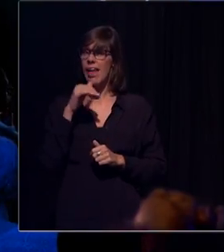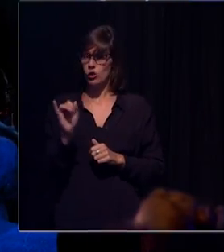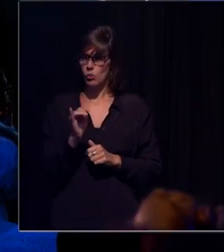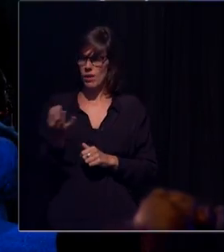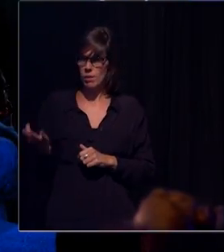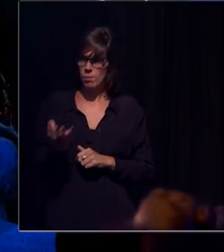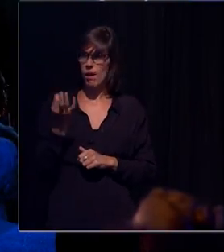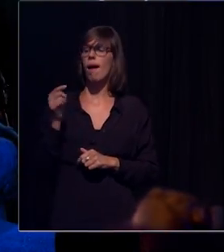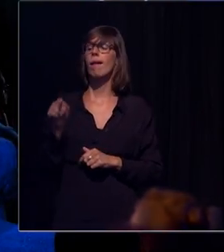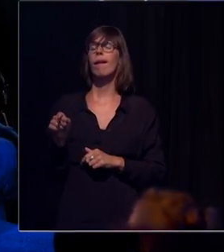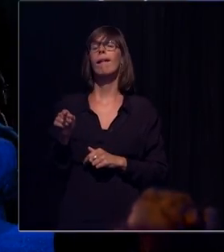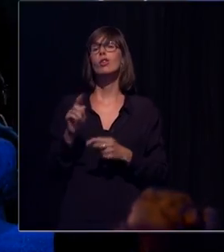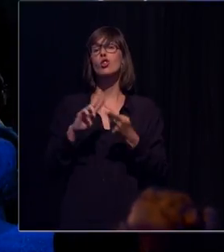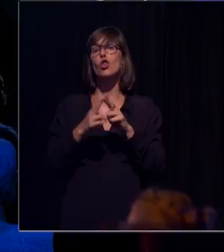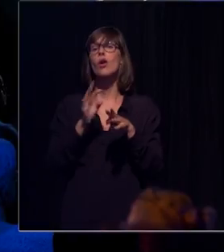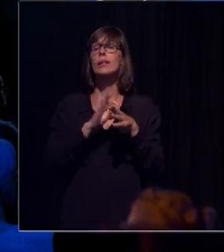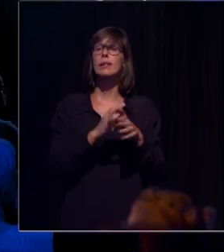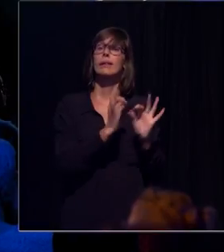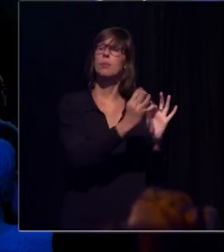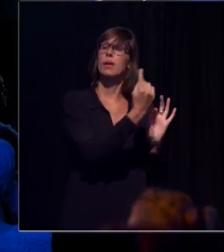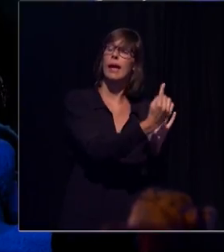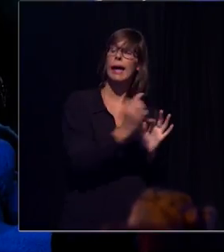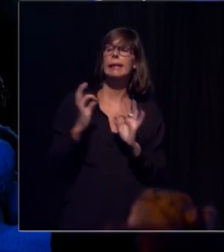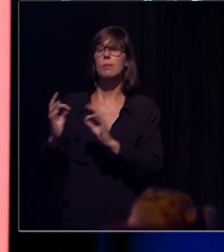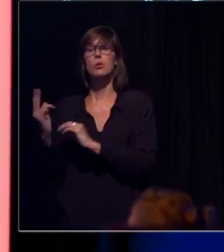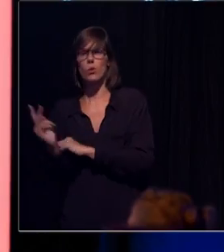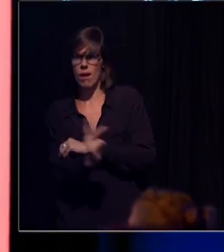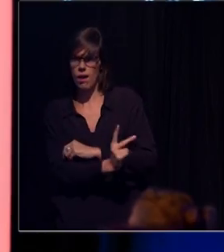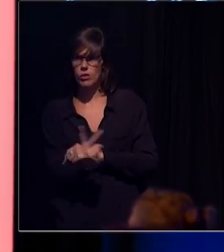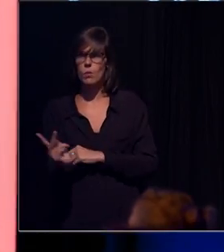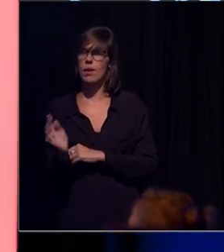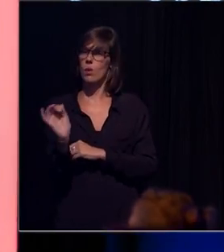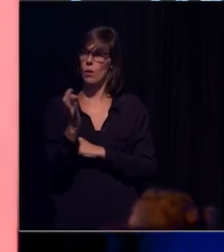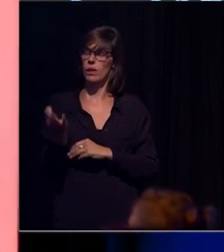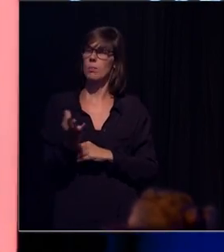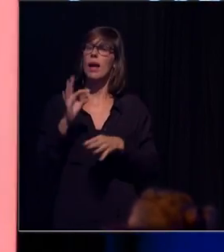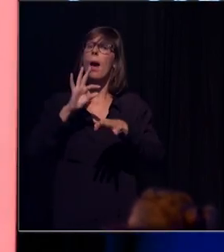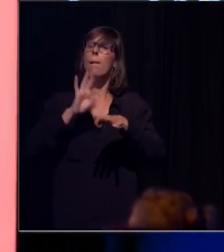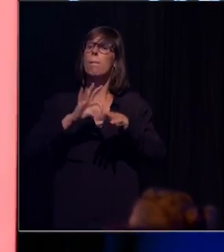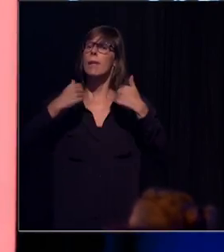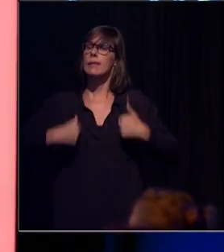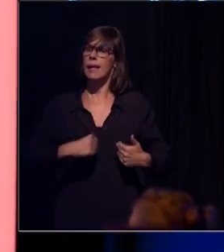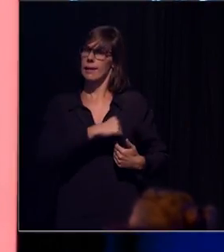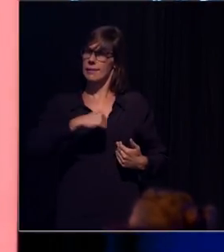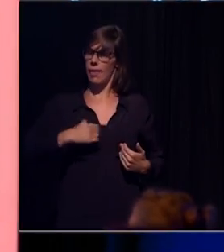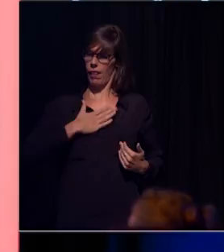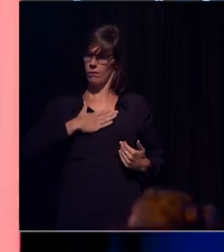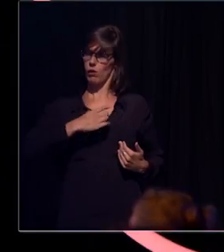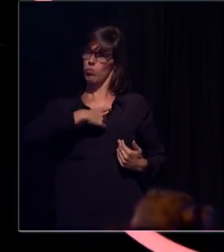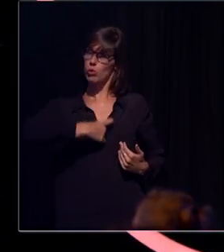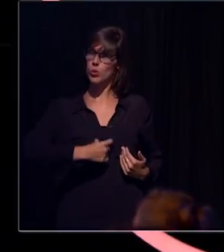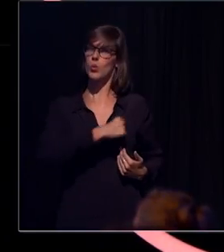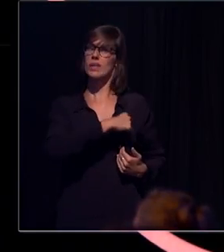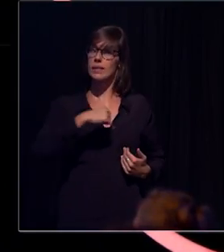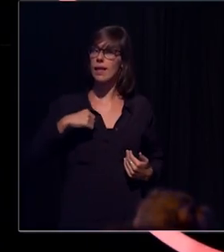mensen met diabetes, type 1 zowel als type 2 diabetes, dat is dat de patiënt zelf, de mens met diabetes zelf,